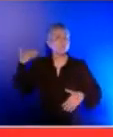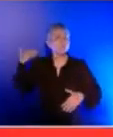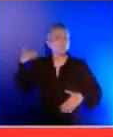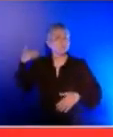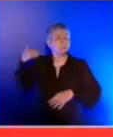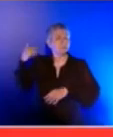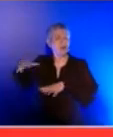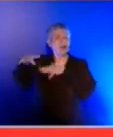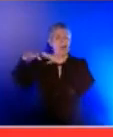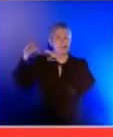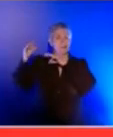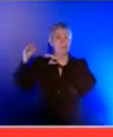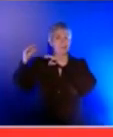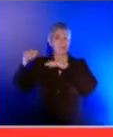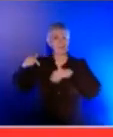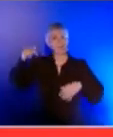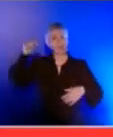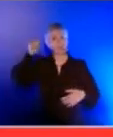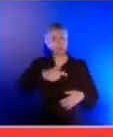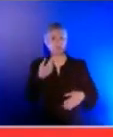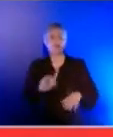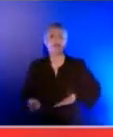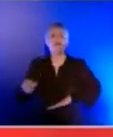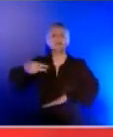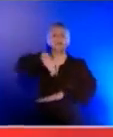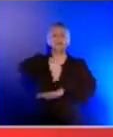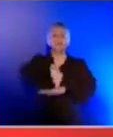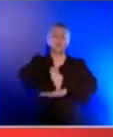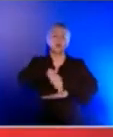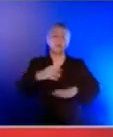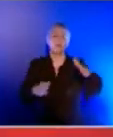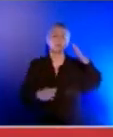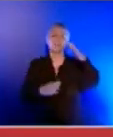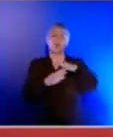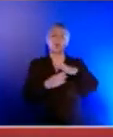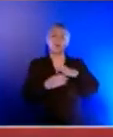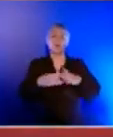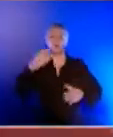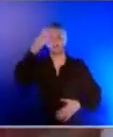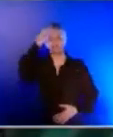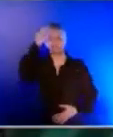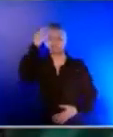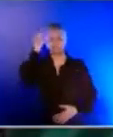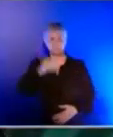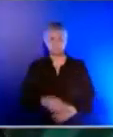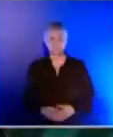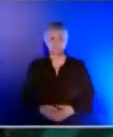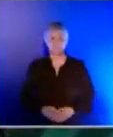και να δώσω το λόγο στον πρόεδρο του ΣΥΡΙΖΑ Προοδευτική Συμμαχία, Αλέξη Τσίπρα.